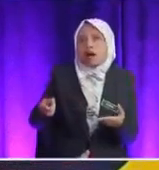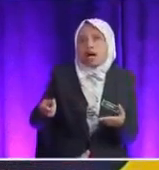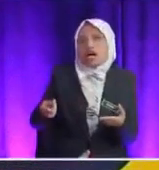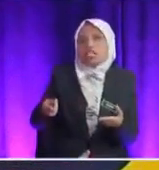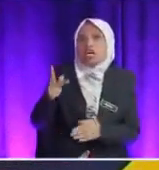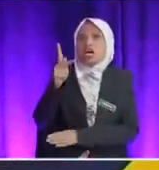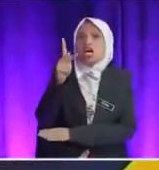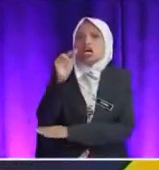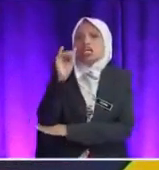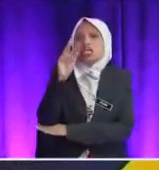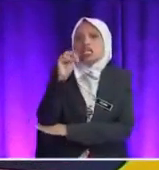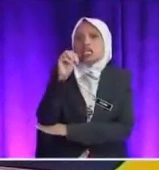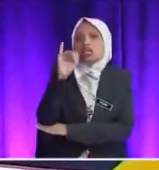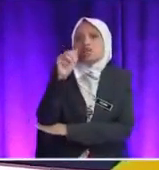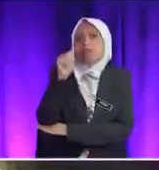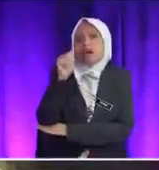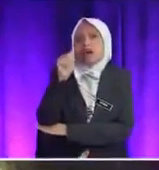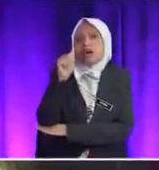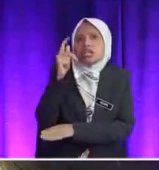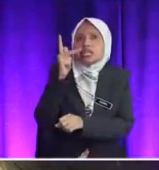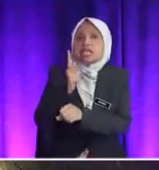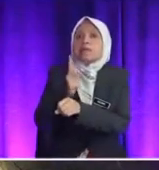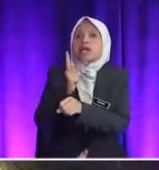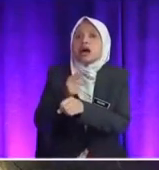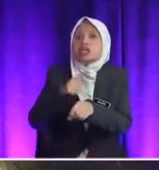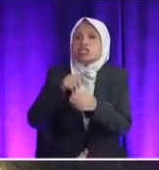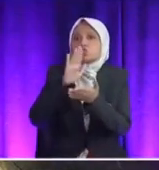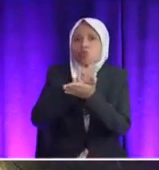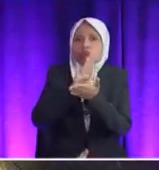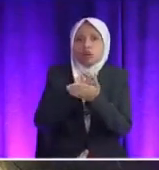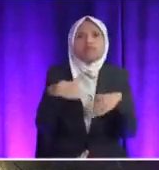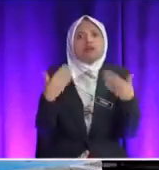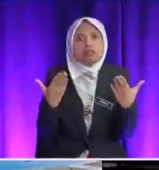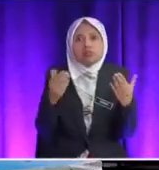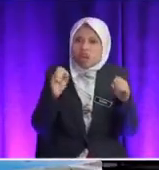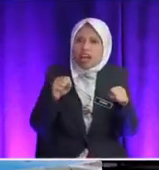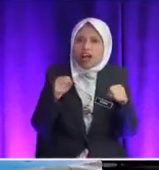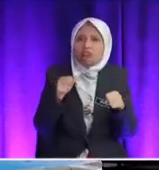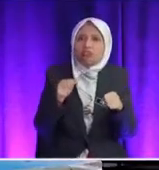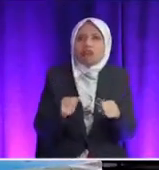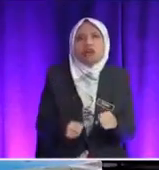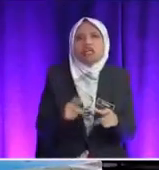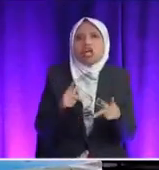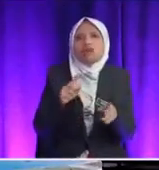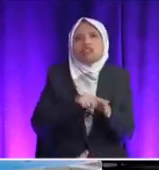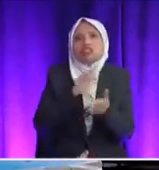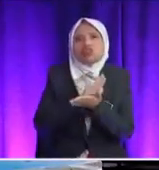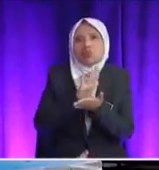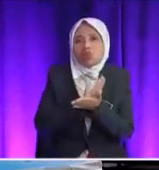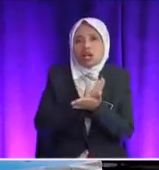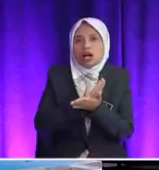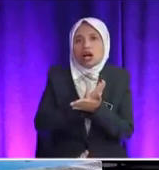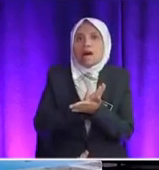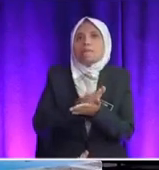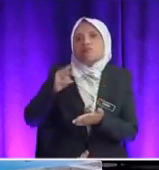dengan hadis sekolah jagoan di sekolah As perannya bahan kimia ini tak adalah wah bahaya sengaja di sekolah full game